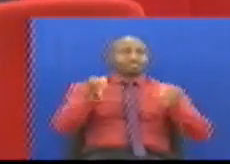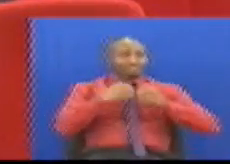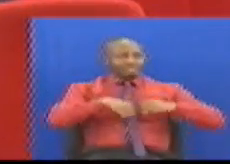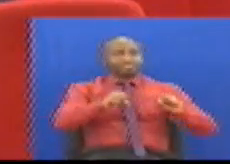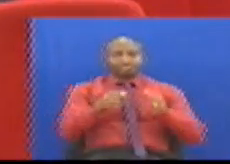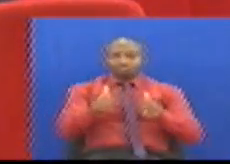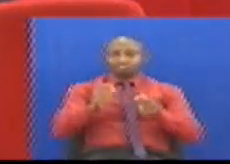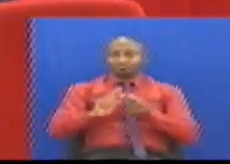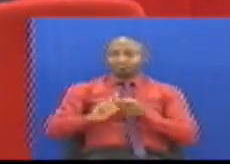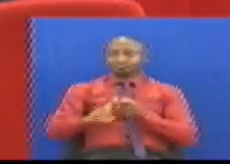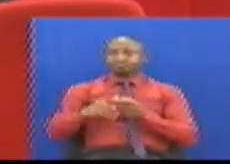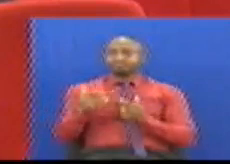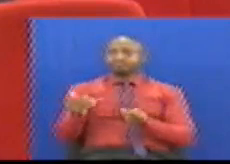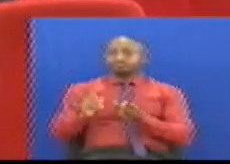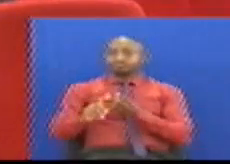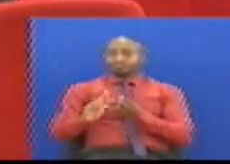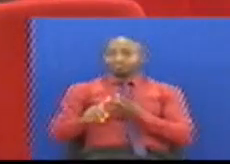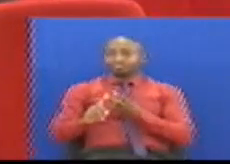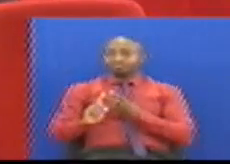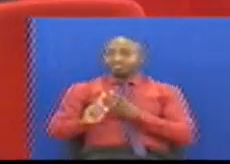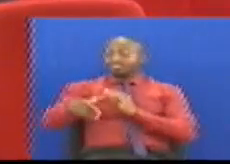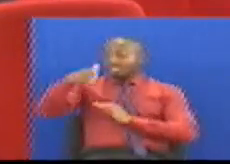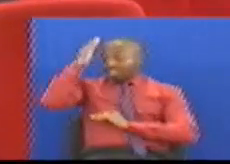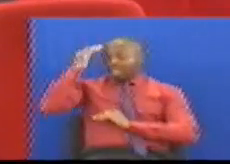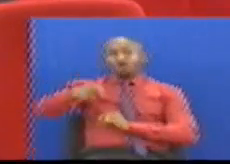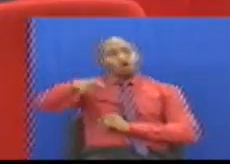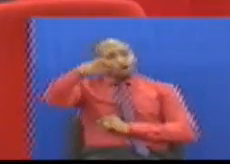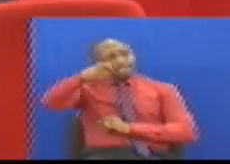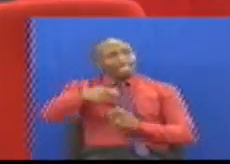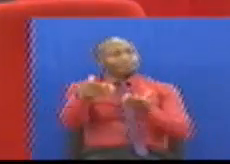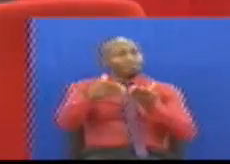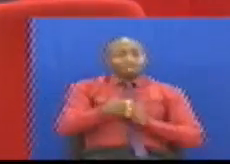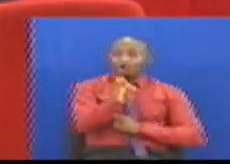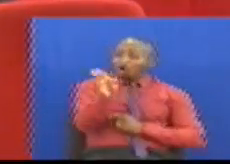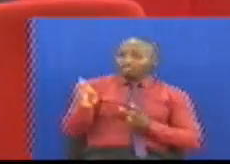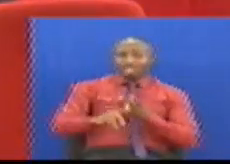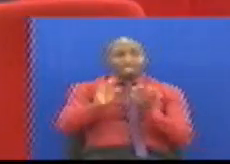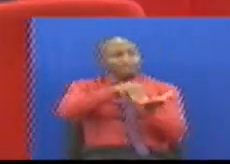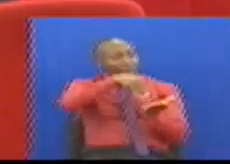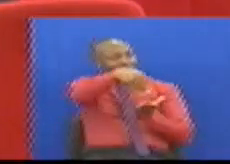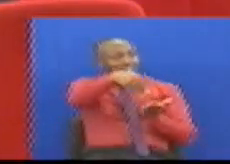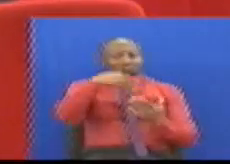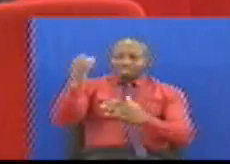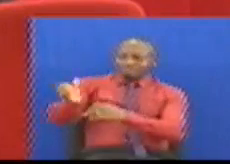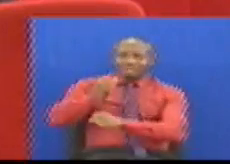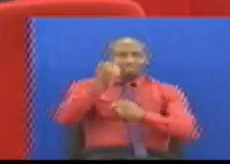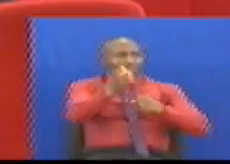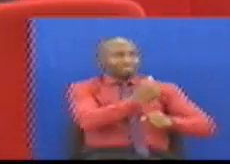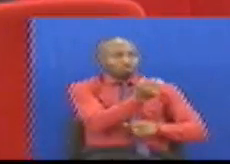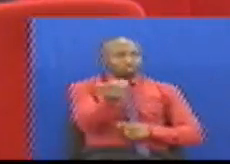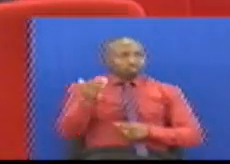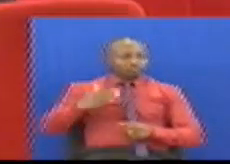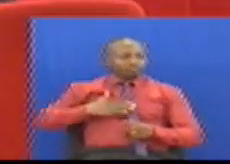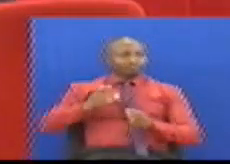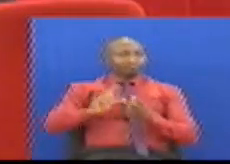Ilikuwa inajulikana ni hoja ya mtu fulani, lakini serikali ongereni kwa kuipokea hii hoja, taulo za kike zinakwenda kupatikana kwa watoto wetu.